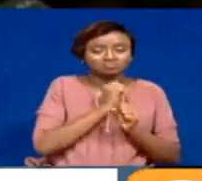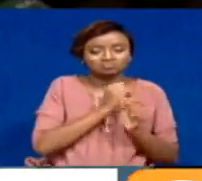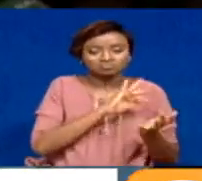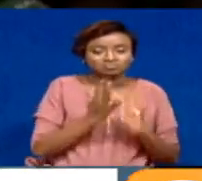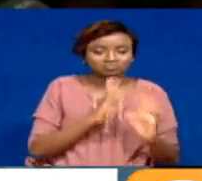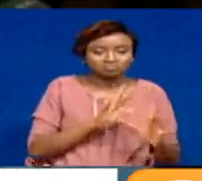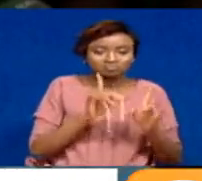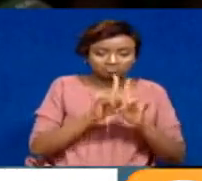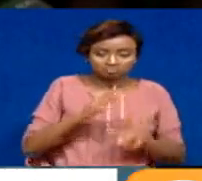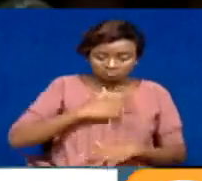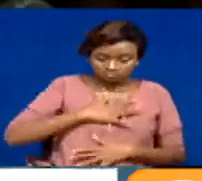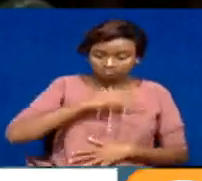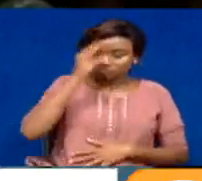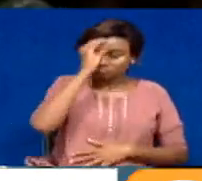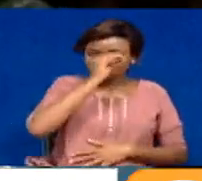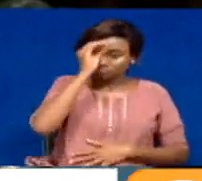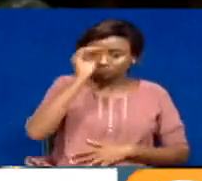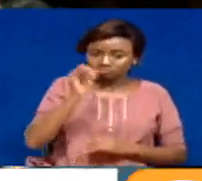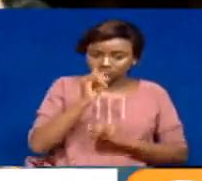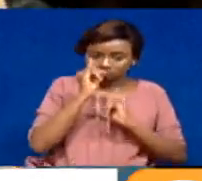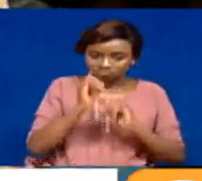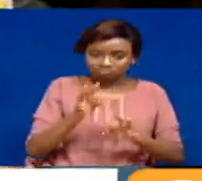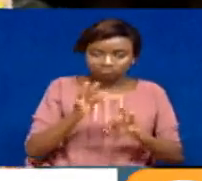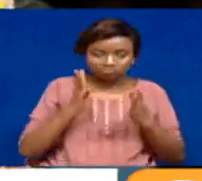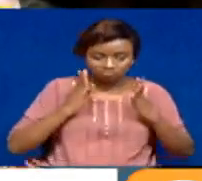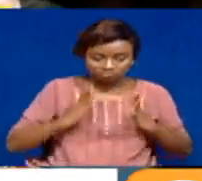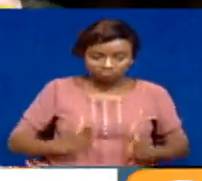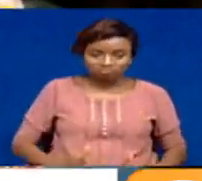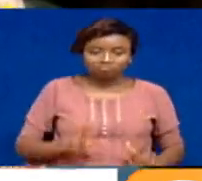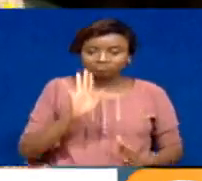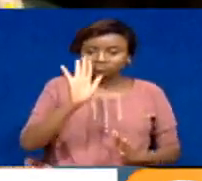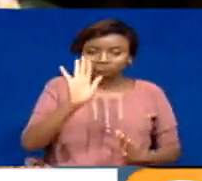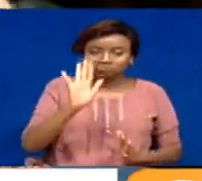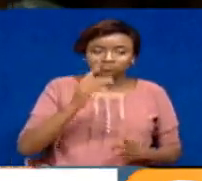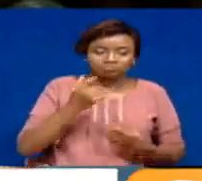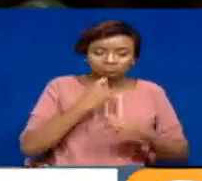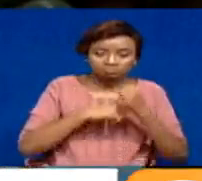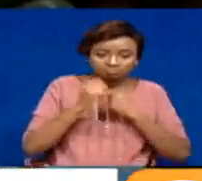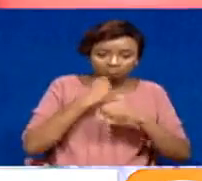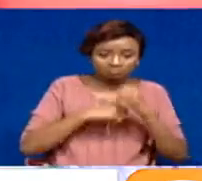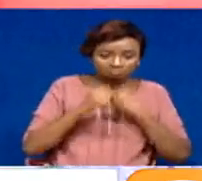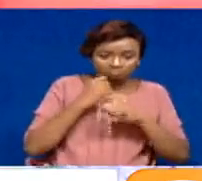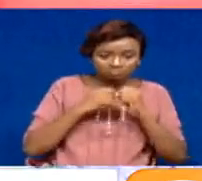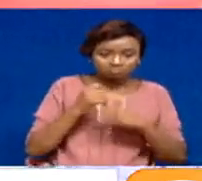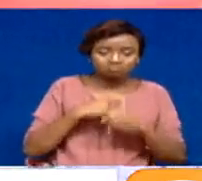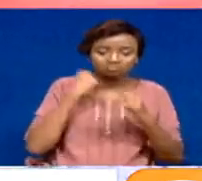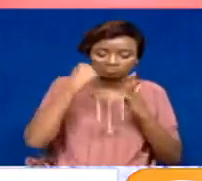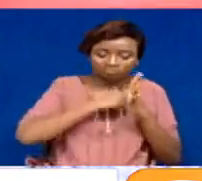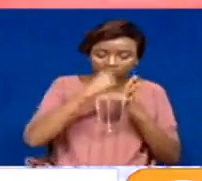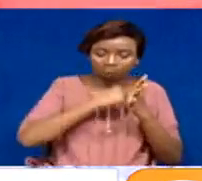yangu, kama mtu ametumia maisha yake kupigania wa Kenya,